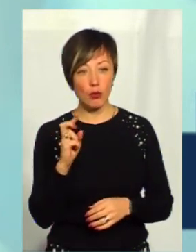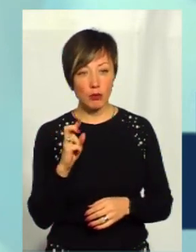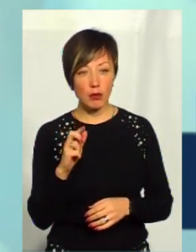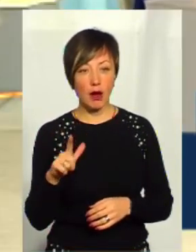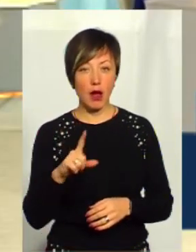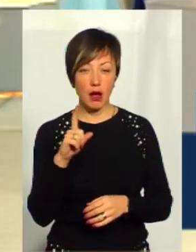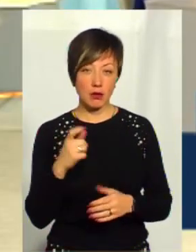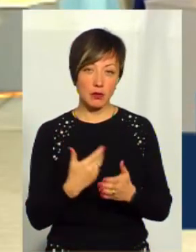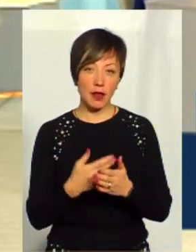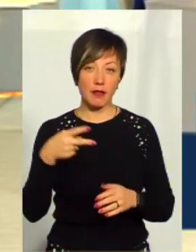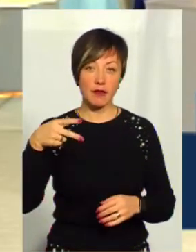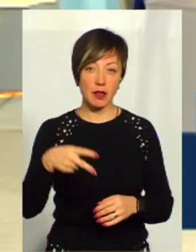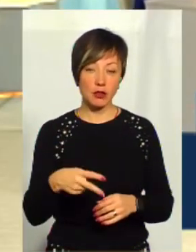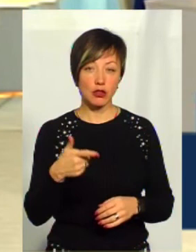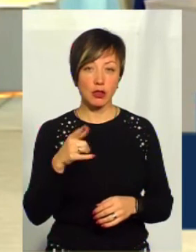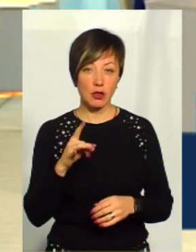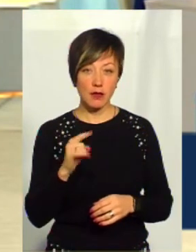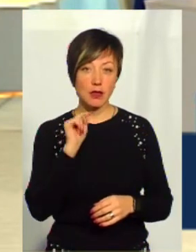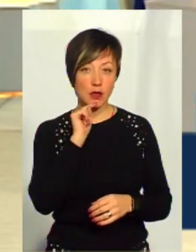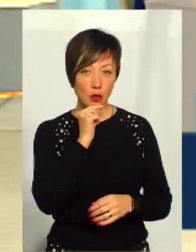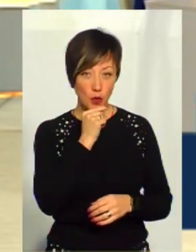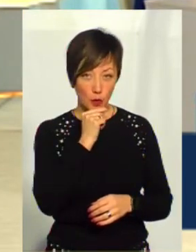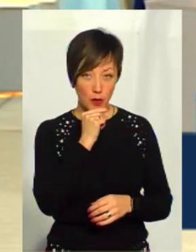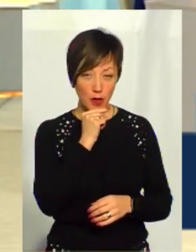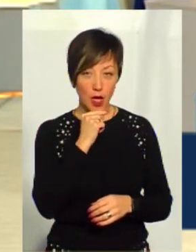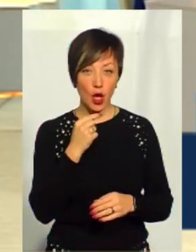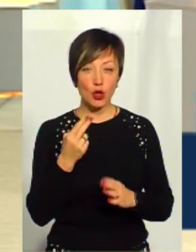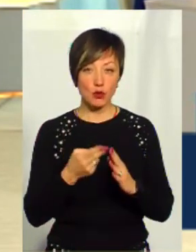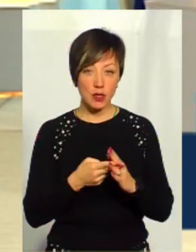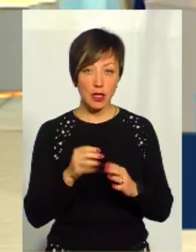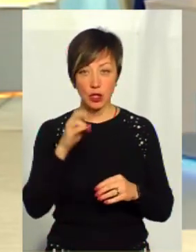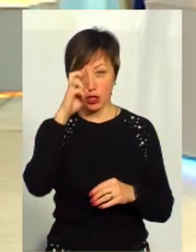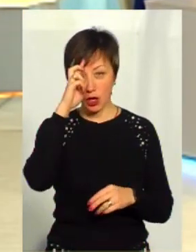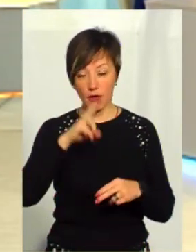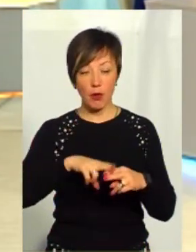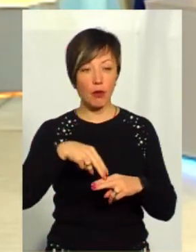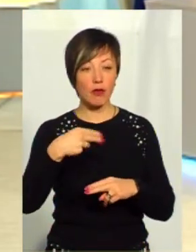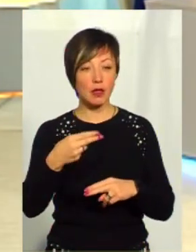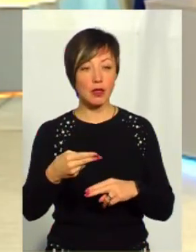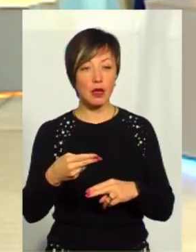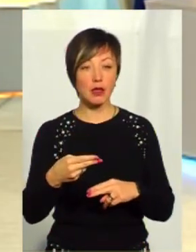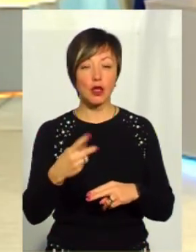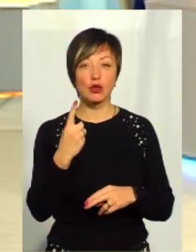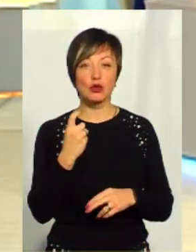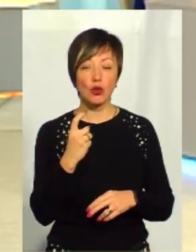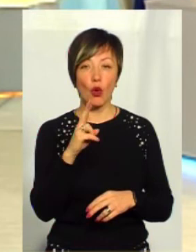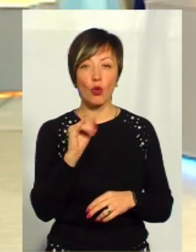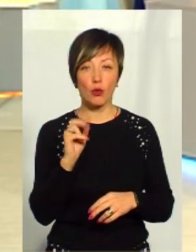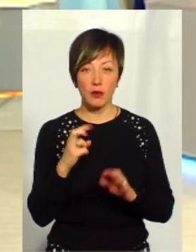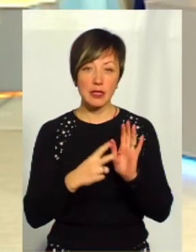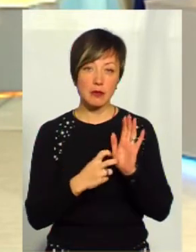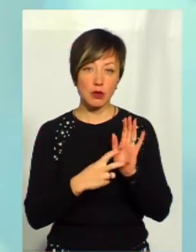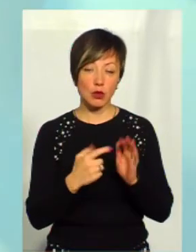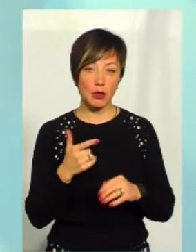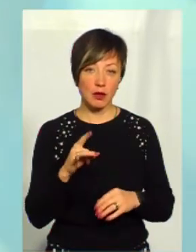там 2000 гривень вона зекономила субсидії. І держава повертала лише 100 кубів, 700